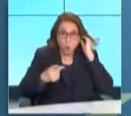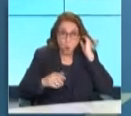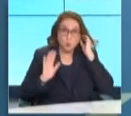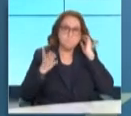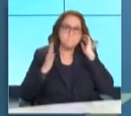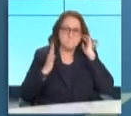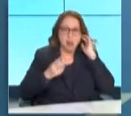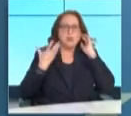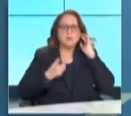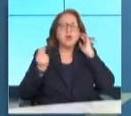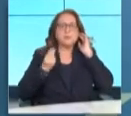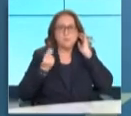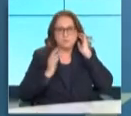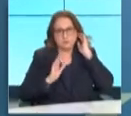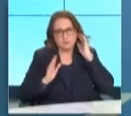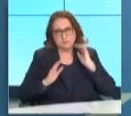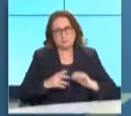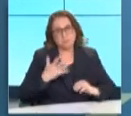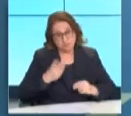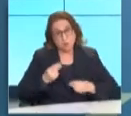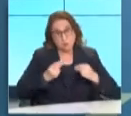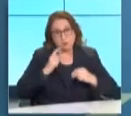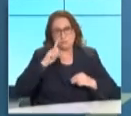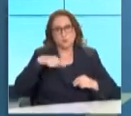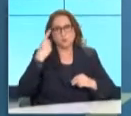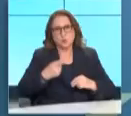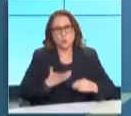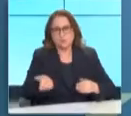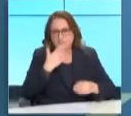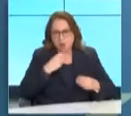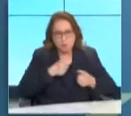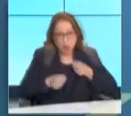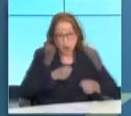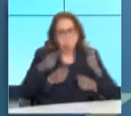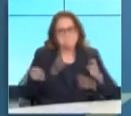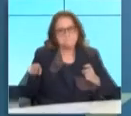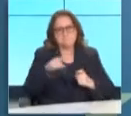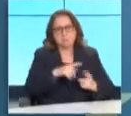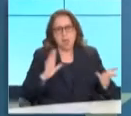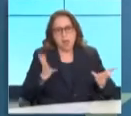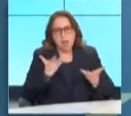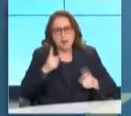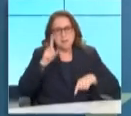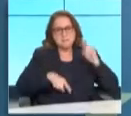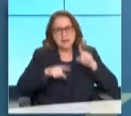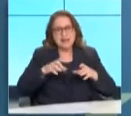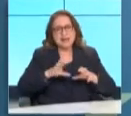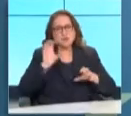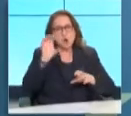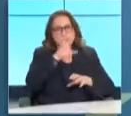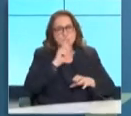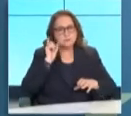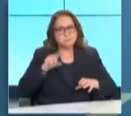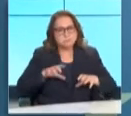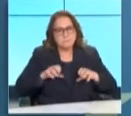ενδεχομένως δεν θα γίνει στην Ουκρανία ή στη Ρωσία, αν ακολουθήσει και μια παγκόσμια επισιτιστική κρίση. Ο Πρωθυπουργός έκανε αναφορά και